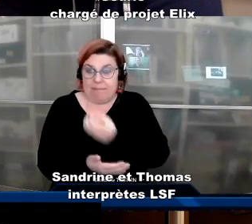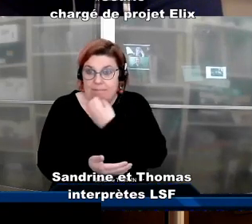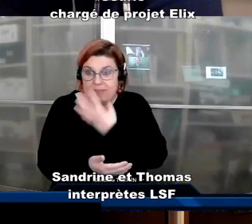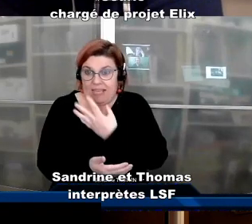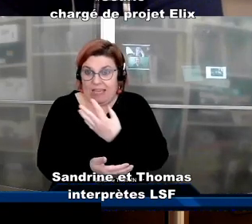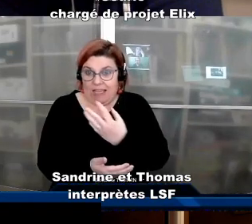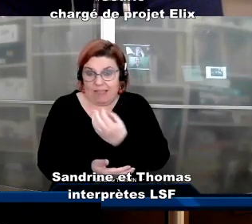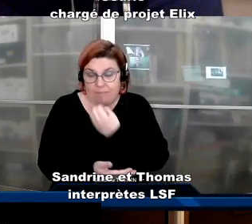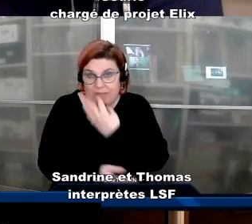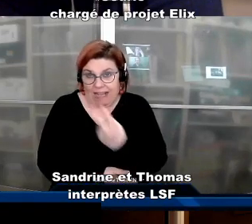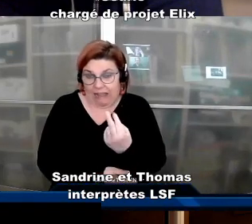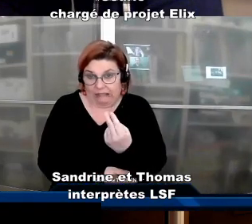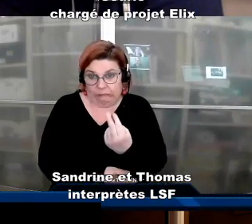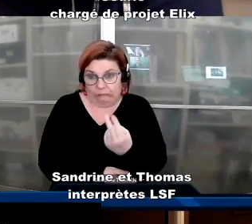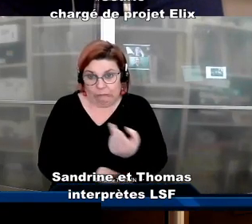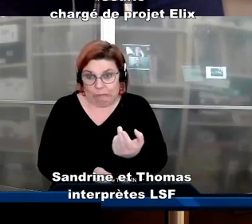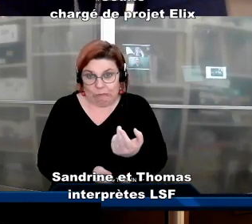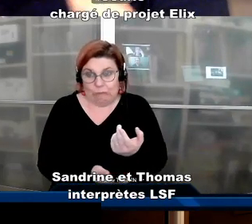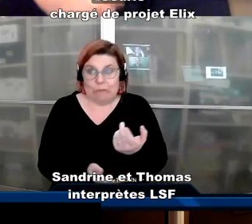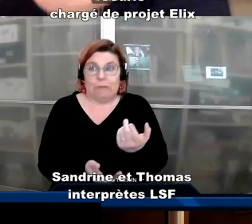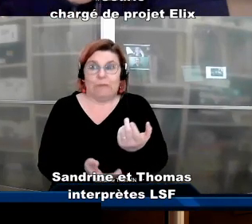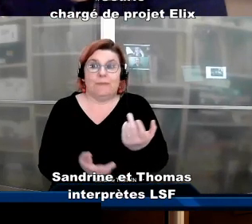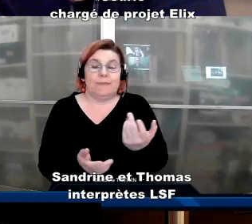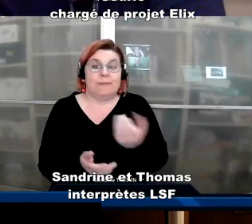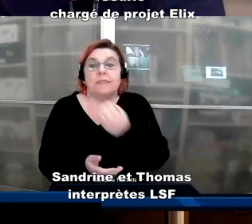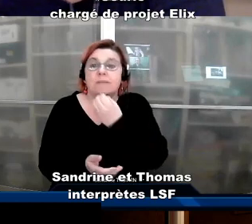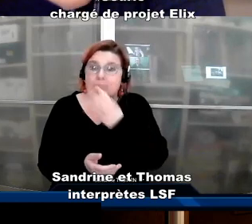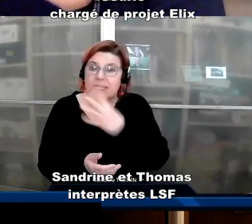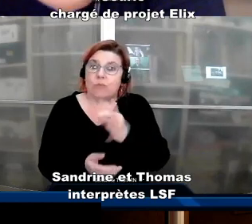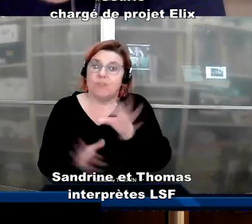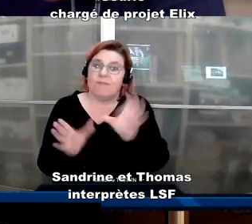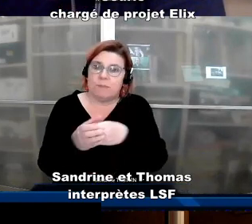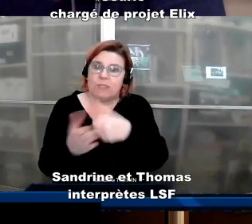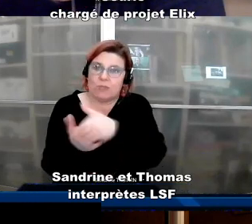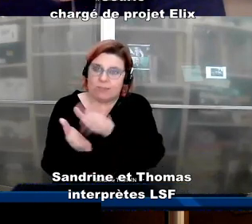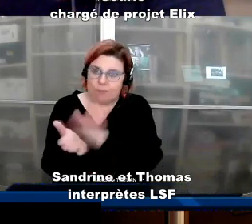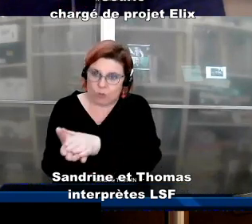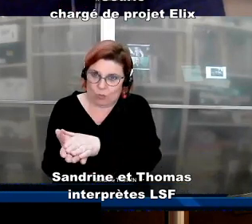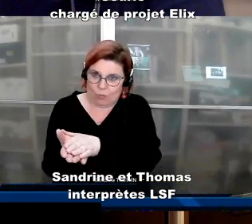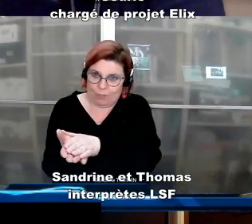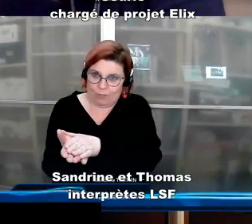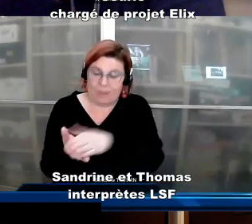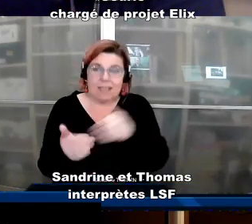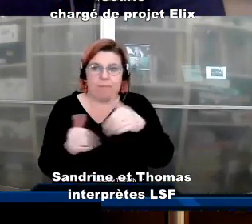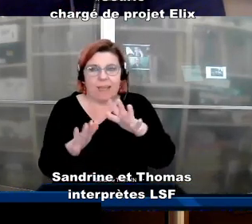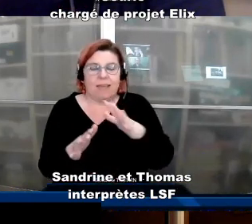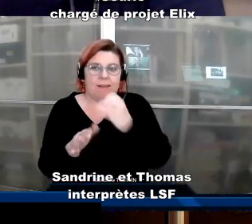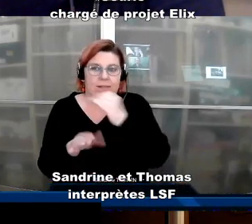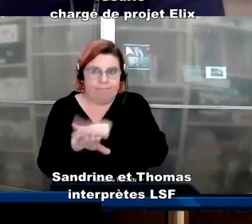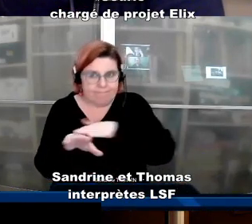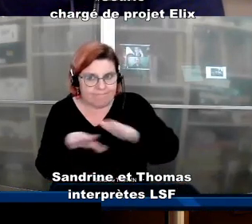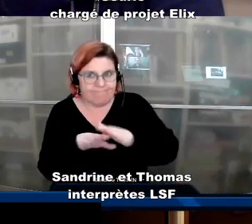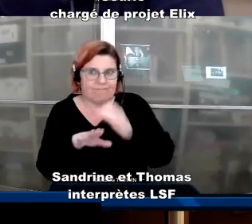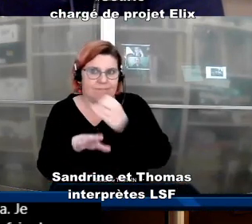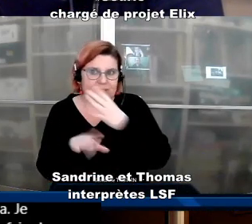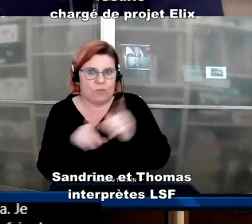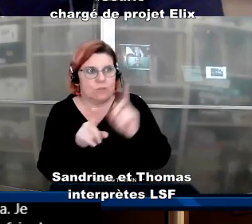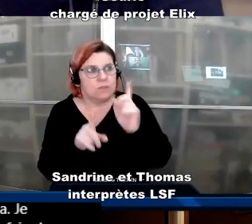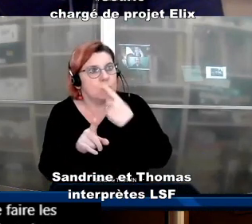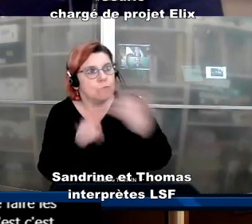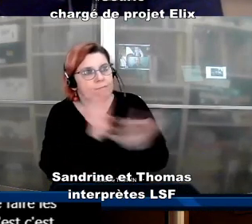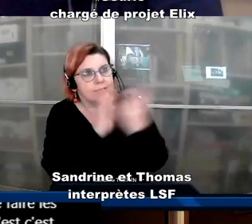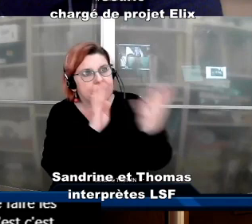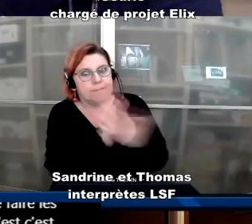que c'est bien de s'inscrire aux formations, mais de côtoyer des personnes sourdes à l'extérieur, d'aller chercher